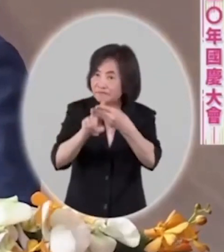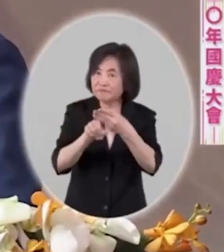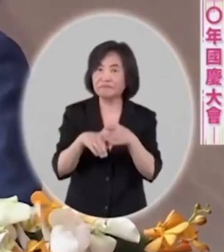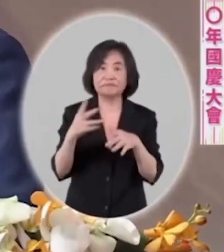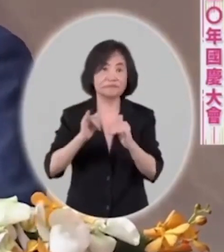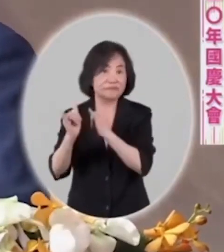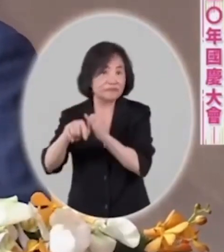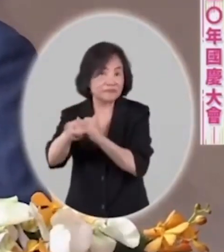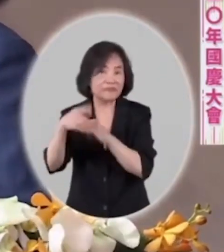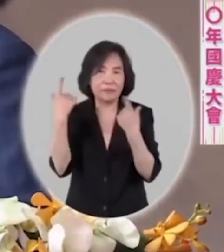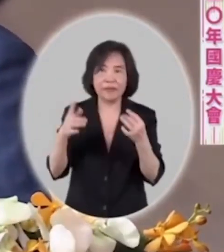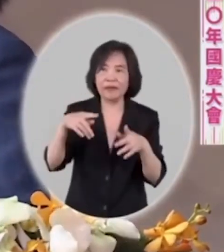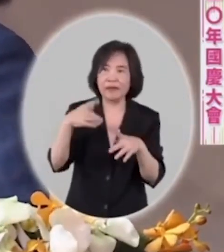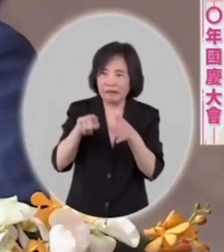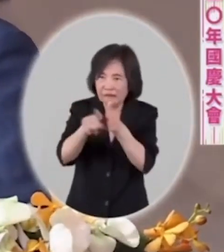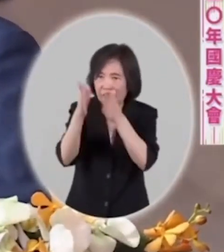不会有台湾的自由民主的生活方式，更不会有2300万人的主权。从1949年中华民国立足台湾以来，已经历经历了72年。这72年来，我们的经济从贫穷到富裕，政治从威权到民主，社会